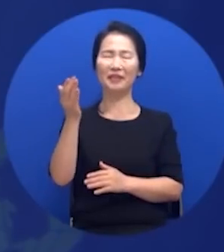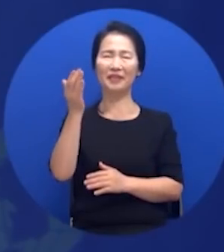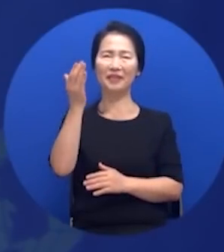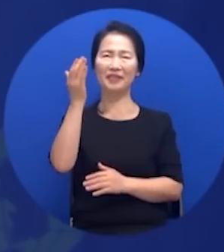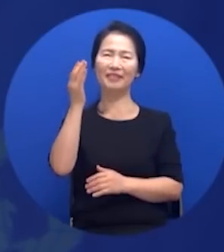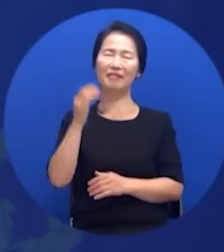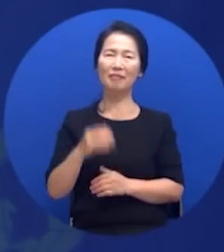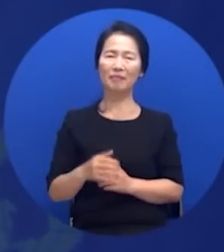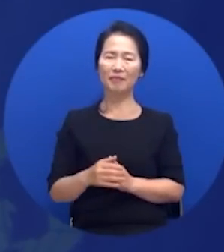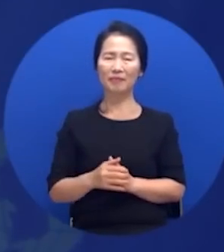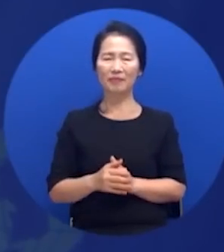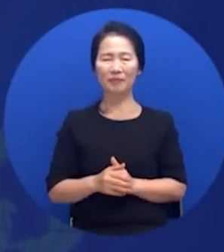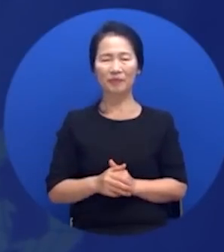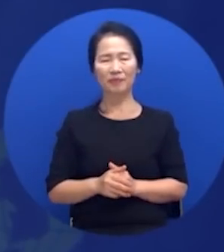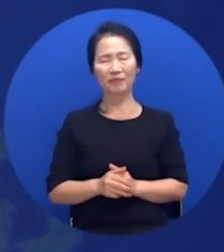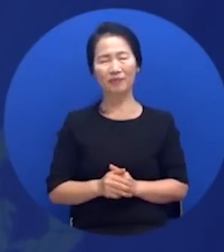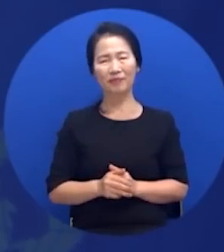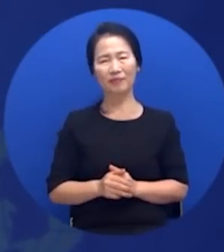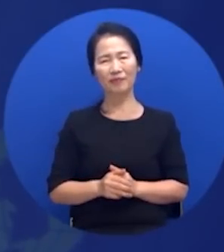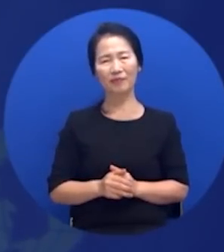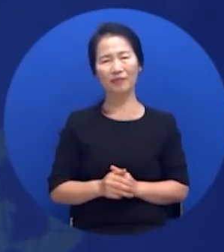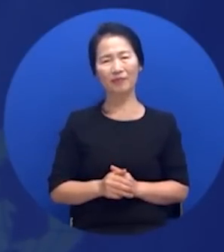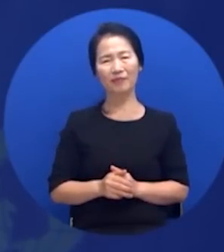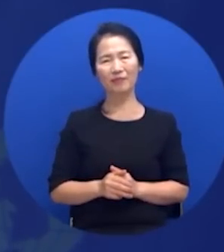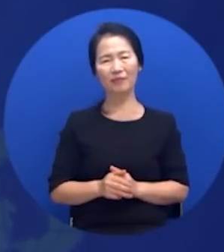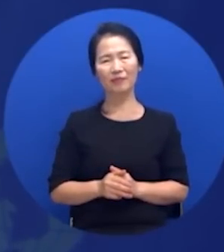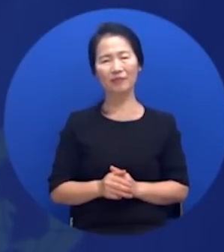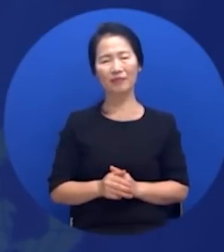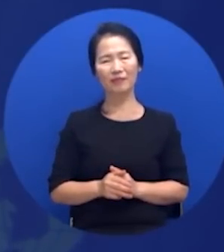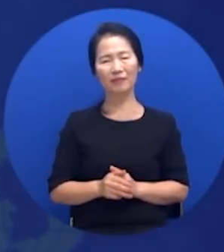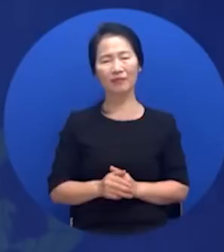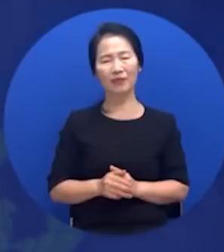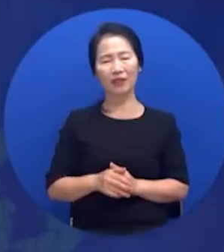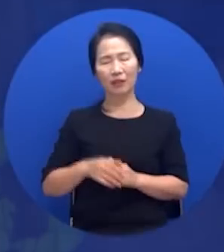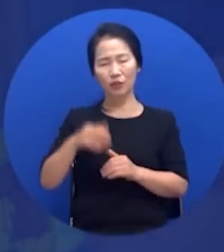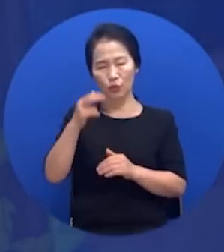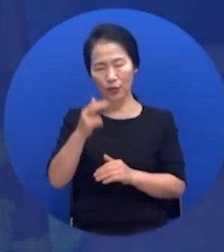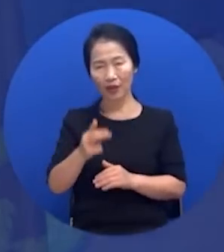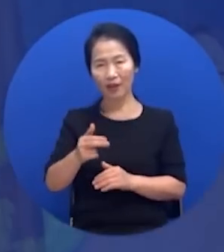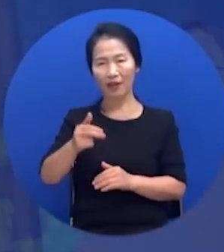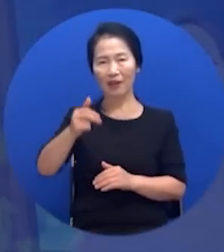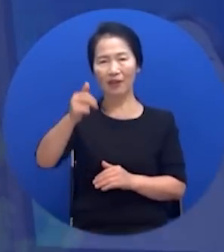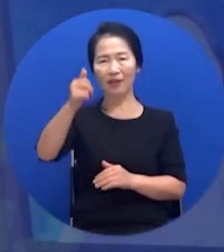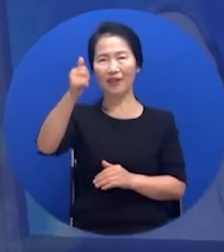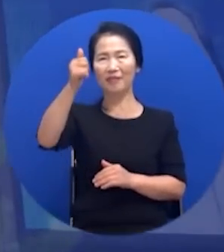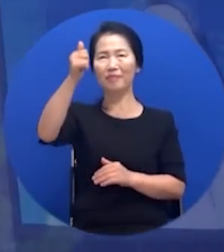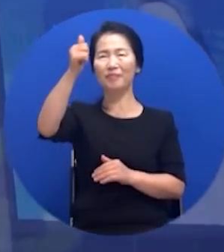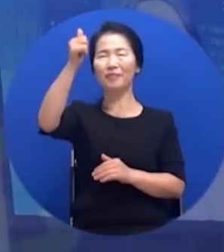주님.